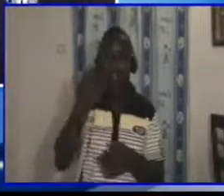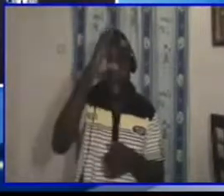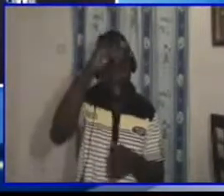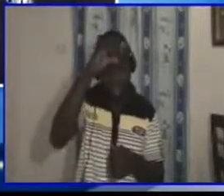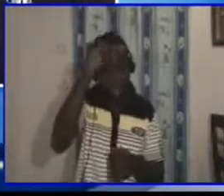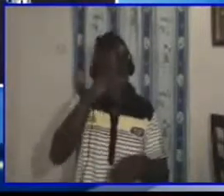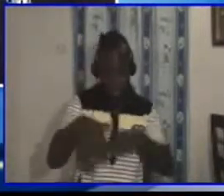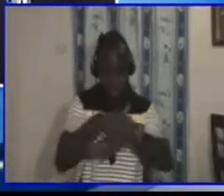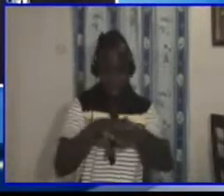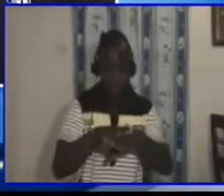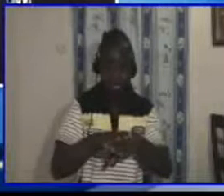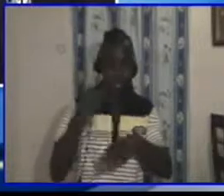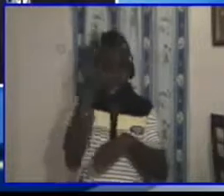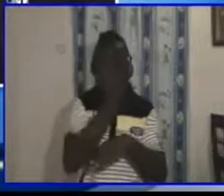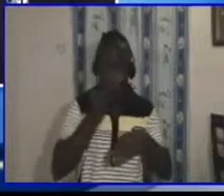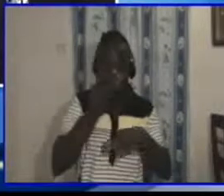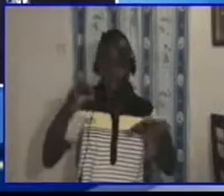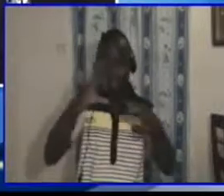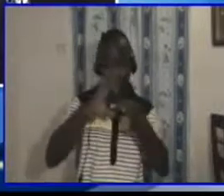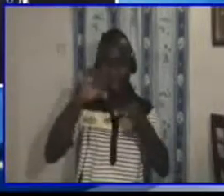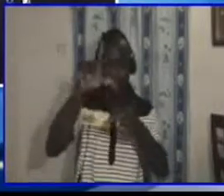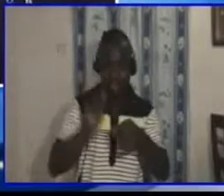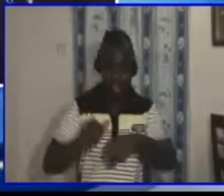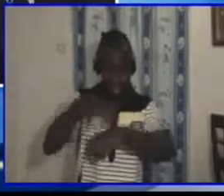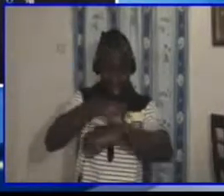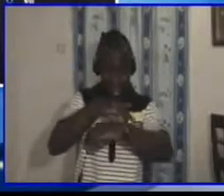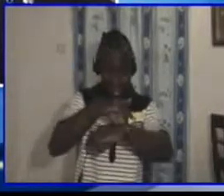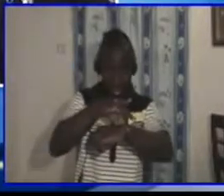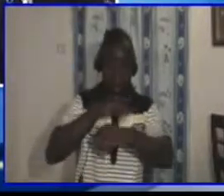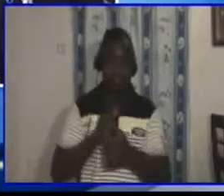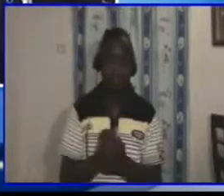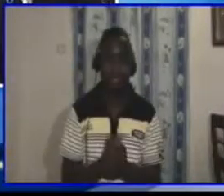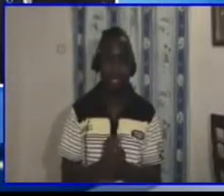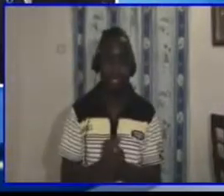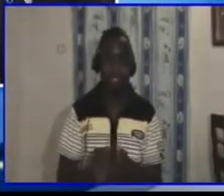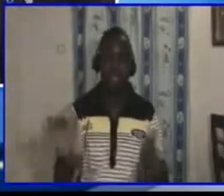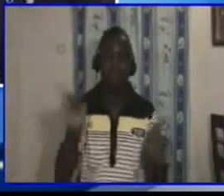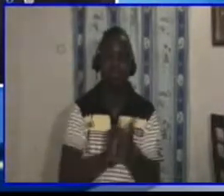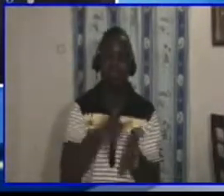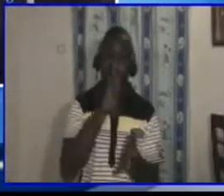come gli ha mai usato un uomo sulla faccia della terra